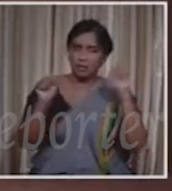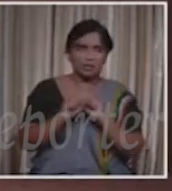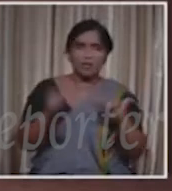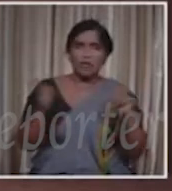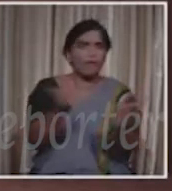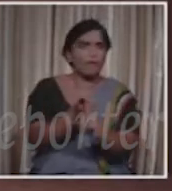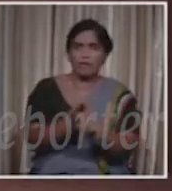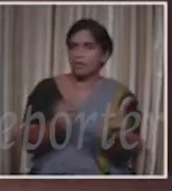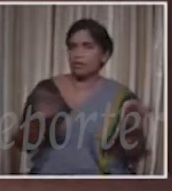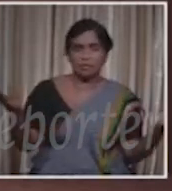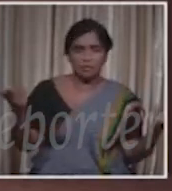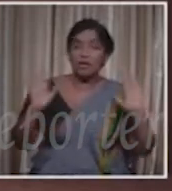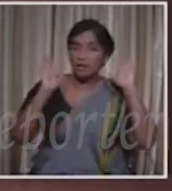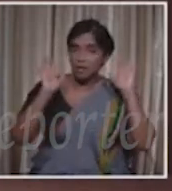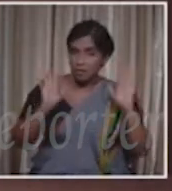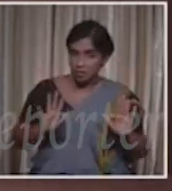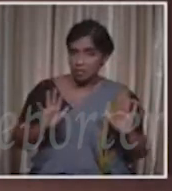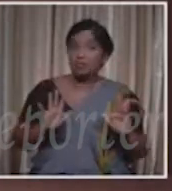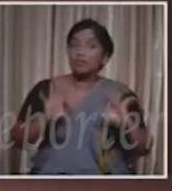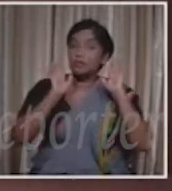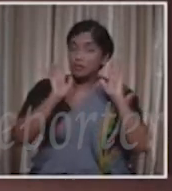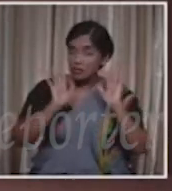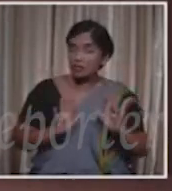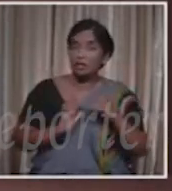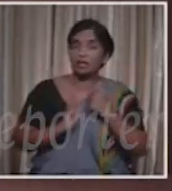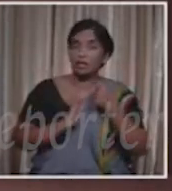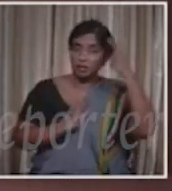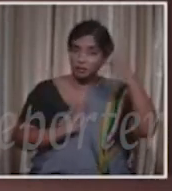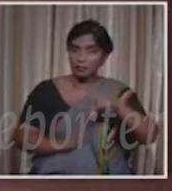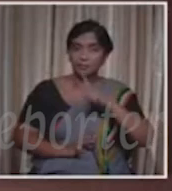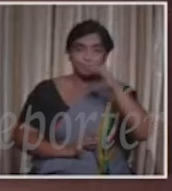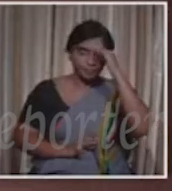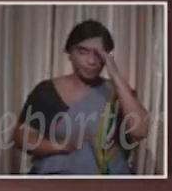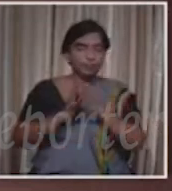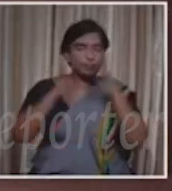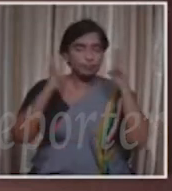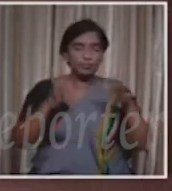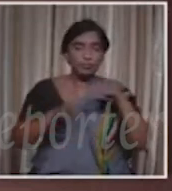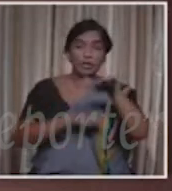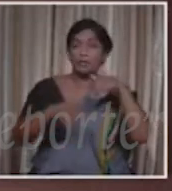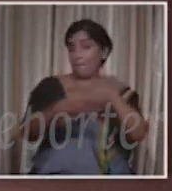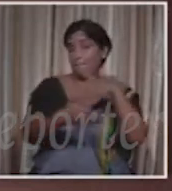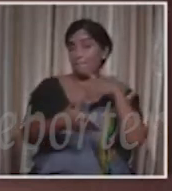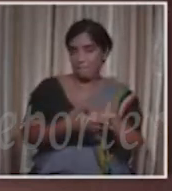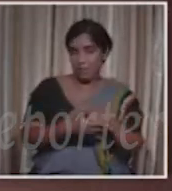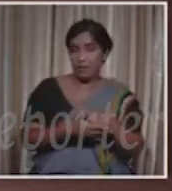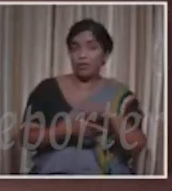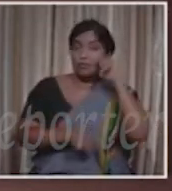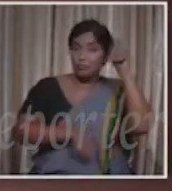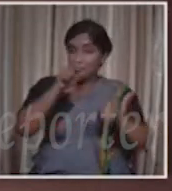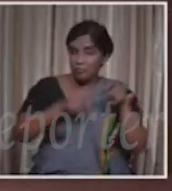තිබුණා. පුරවැසියන් නම දෙනෙක් Nama dene telpoli mula miya kia, eda beda nama tibino, eba